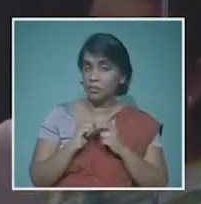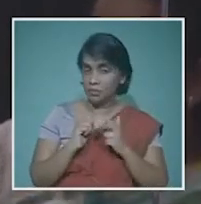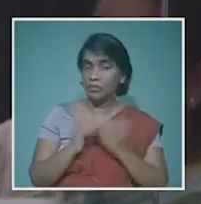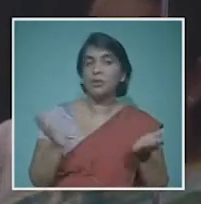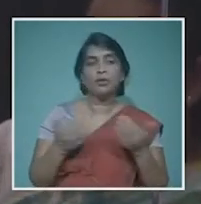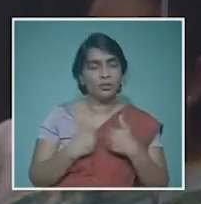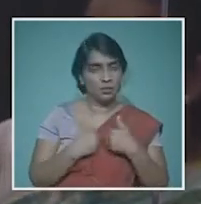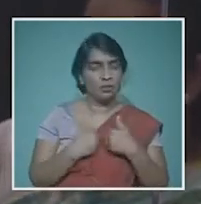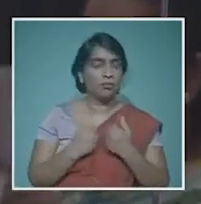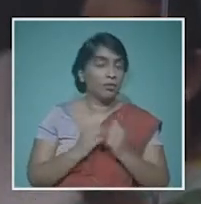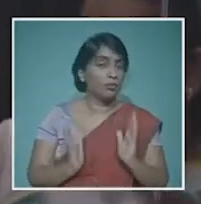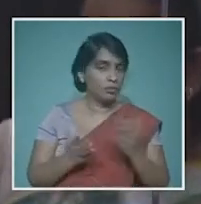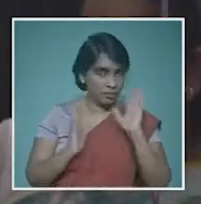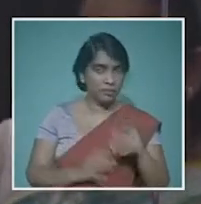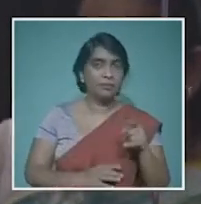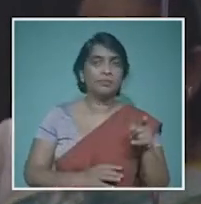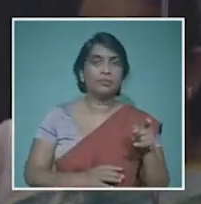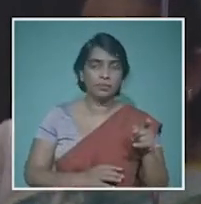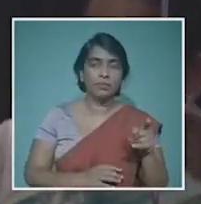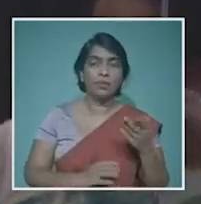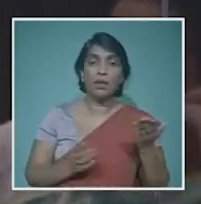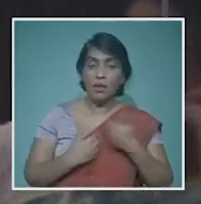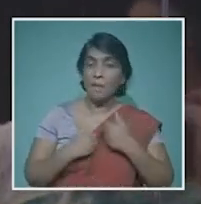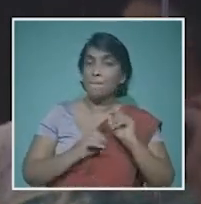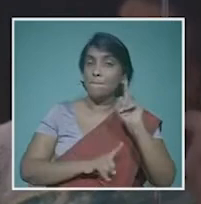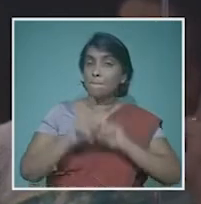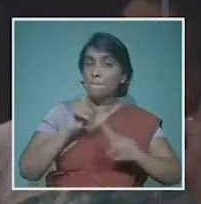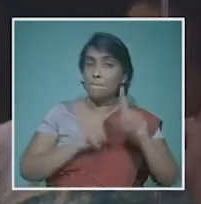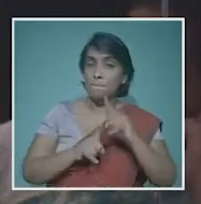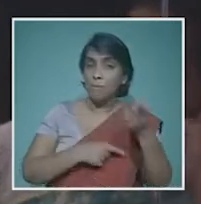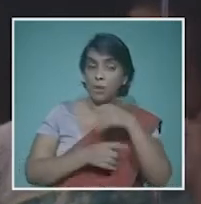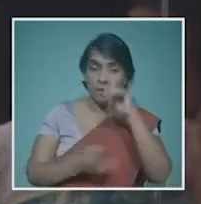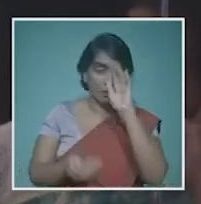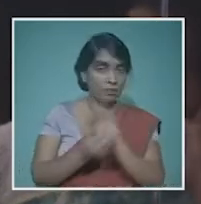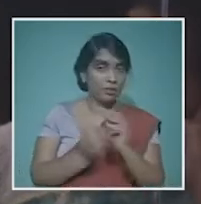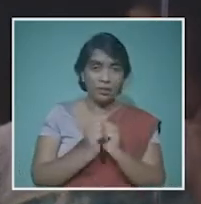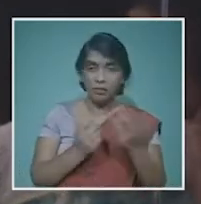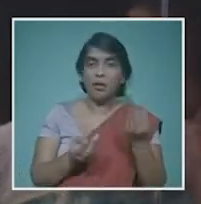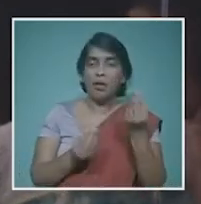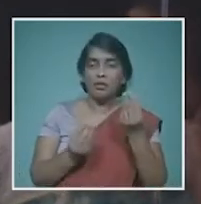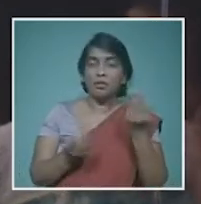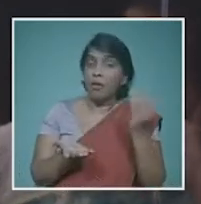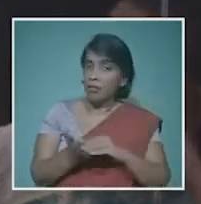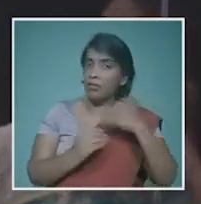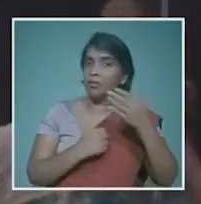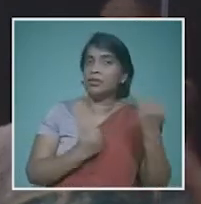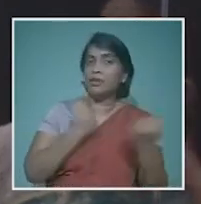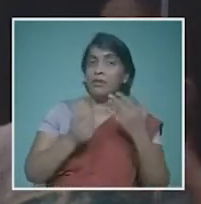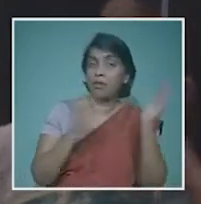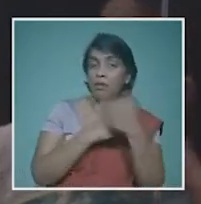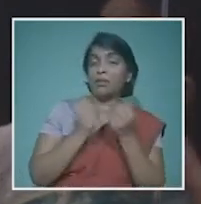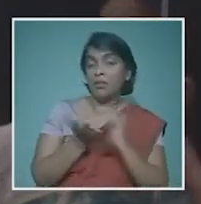අපි ගොඩෙන්න නම් අපි පාර්ලිමේන්තුව කල්පනාම වැඩ නොකරොත් ආයමත් පොඩි වාහන වල යන්න වෙයි. ආයමත් හැංගෙන්න